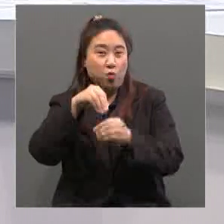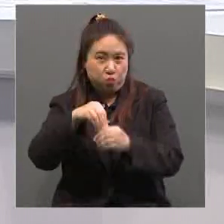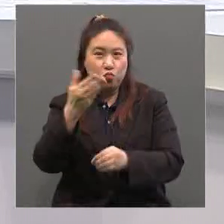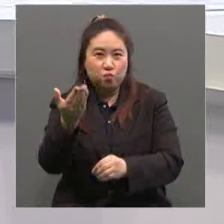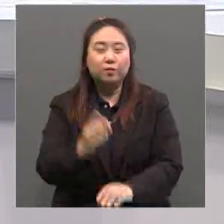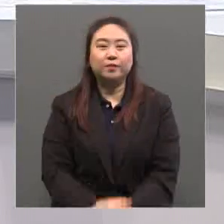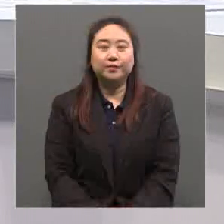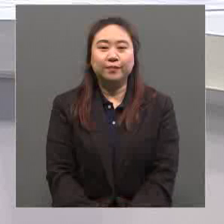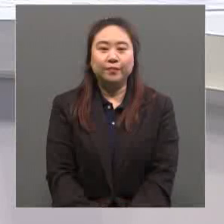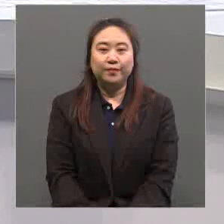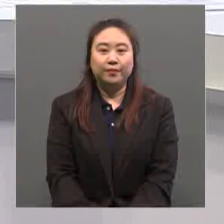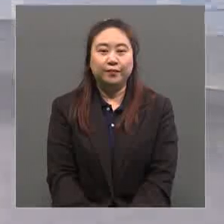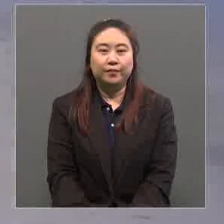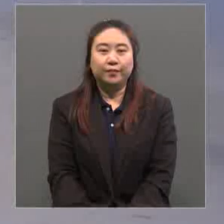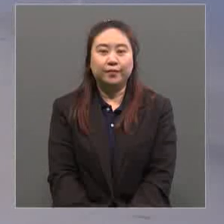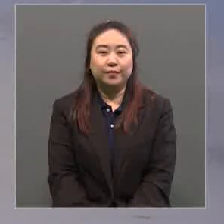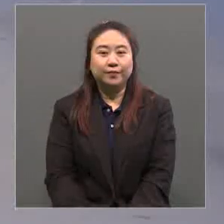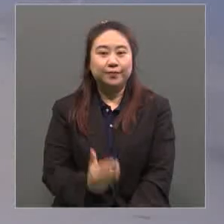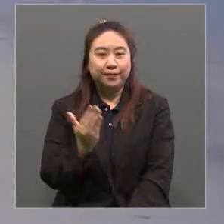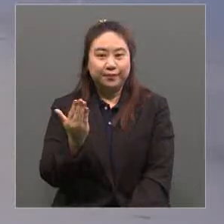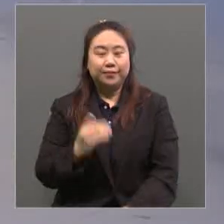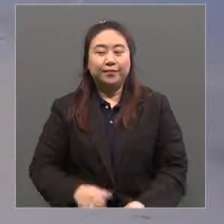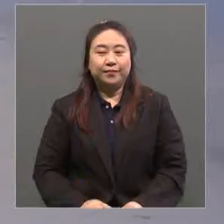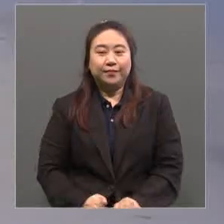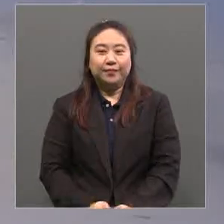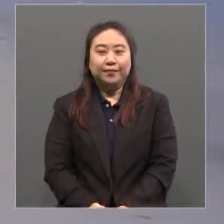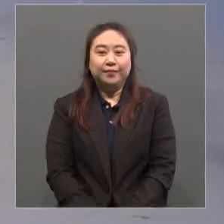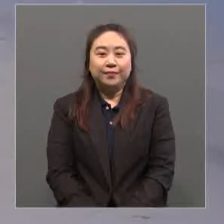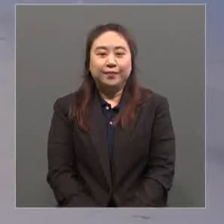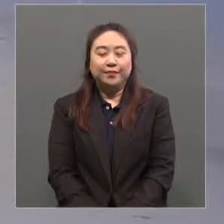ากันทิยาใจครับเชิญครับน้องวิปครับ